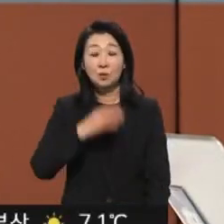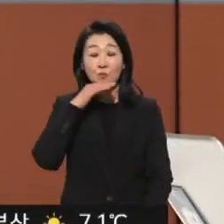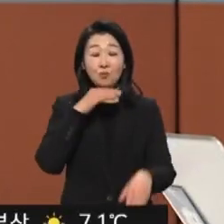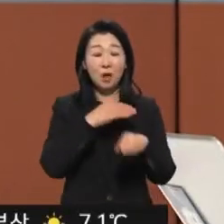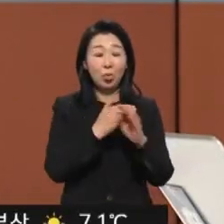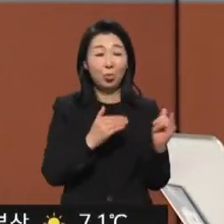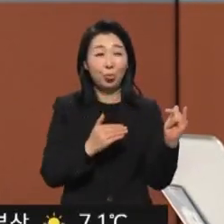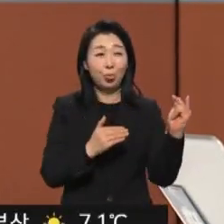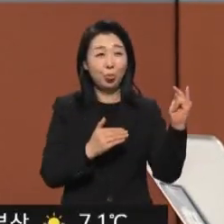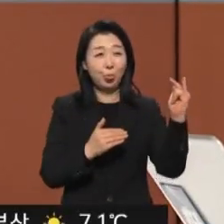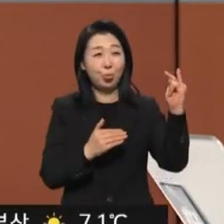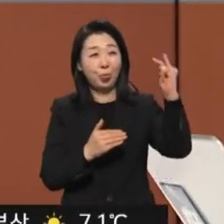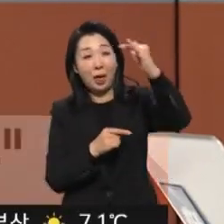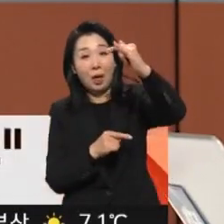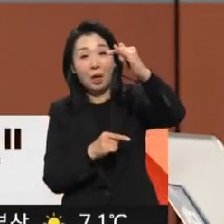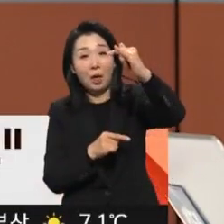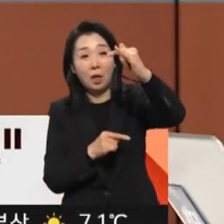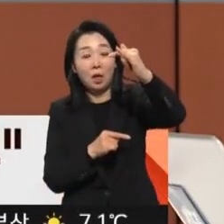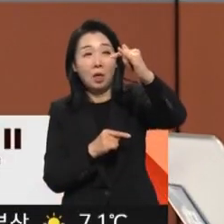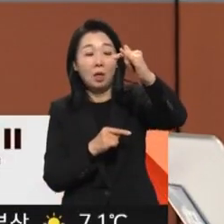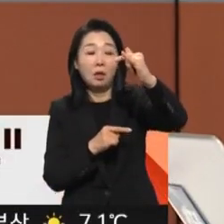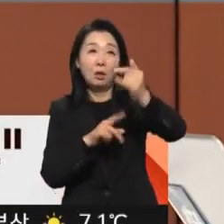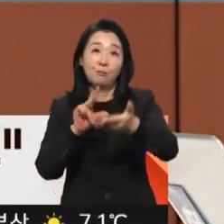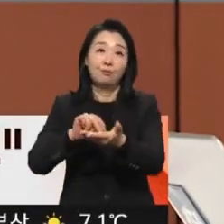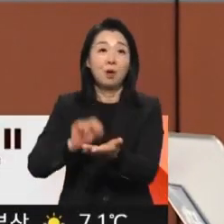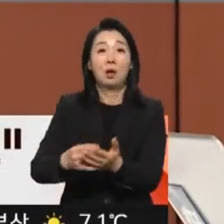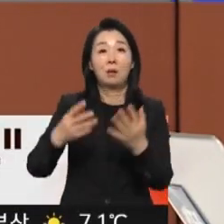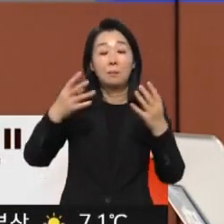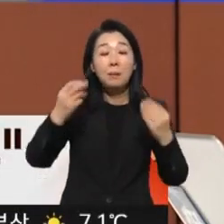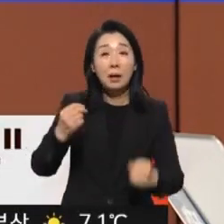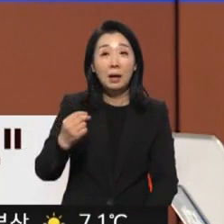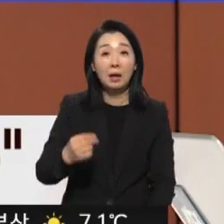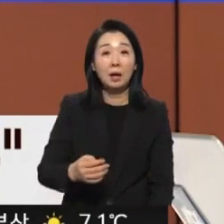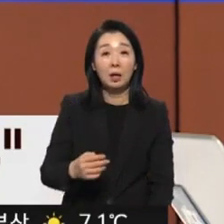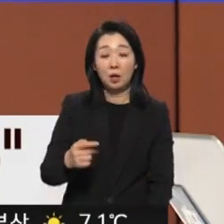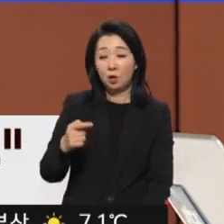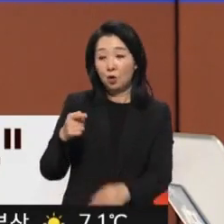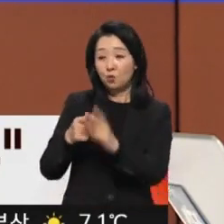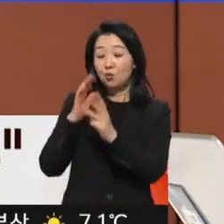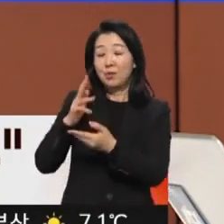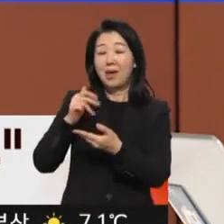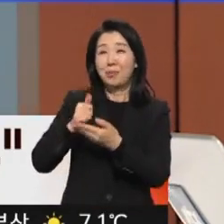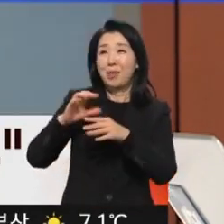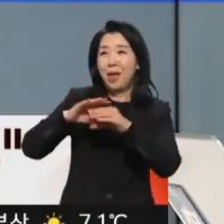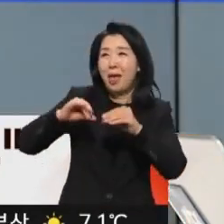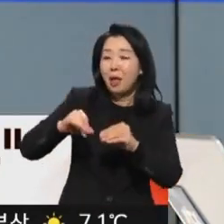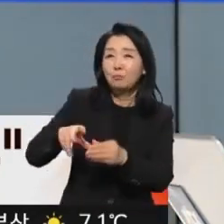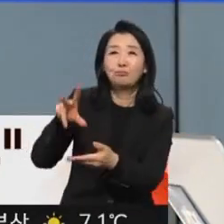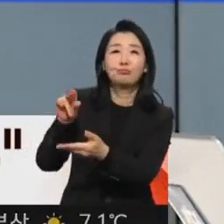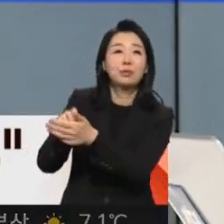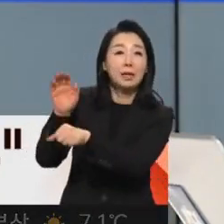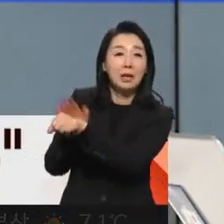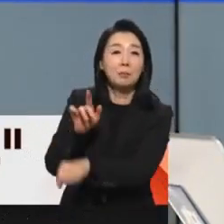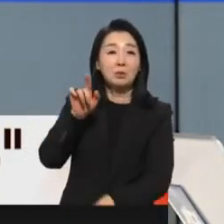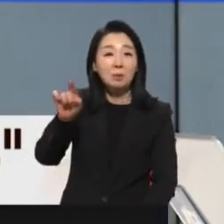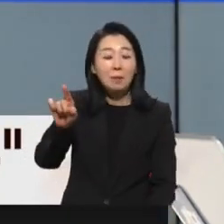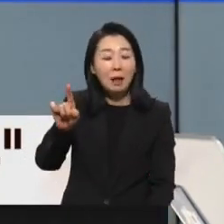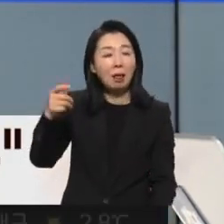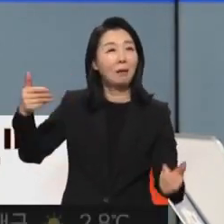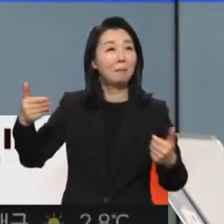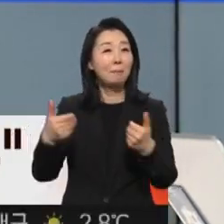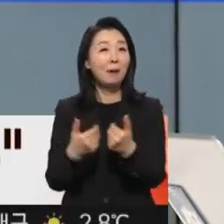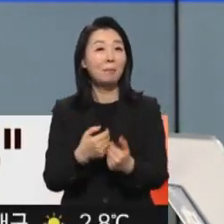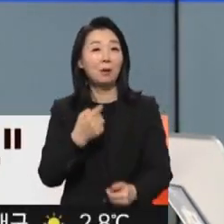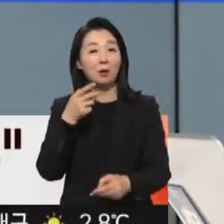북한의 무인기 침공을 둘러싼 파장이 계속 이어지고 있습니다. 야권에서는 윤 대통령의 대응을 계속 문제 삼고 있죠. 여기에 반박하는